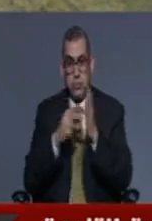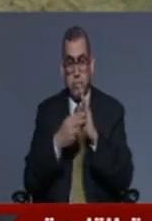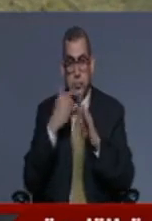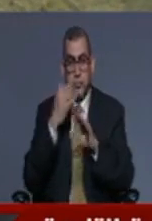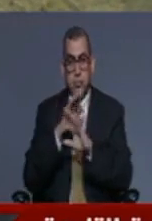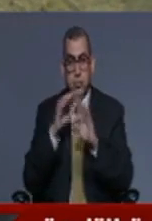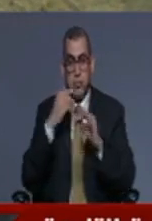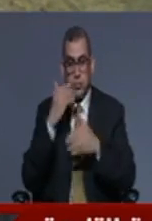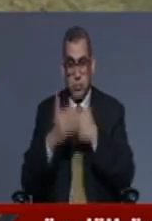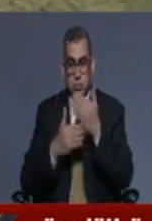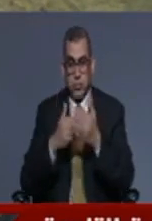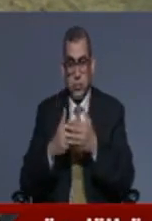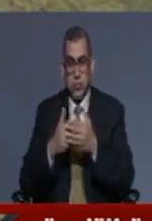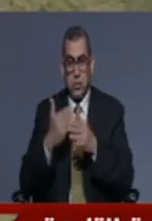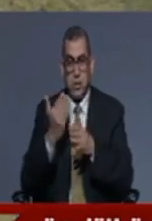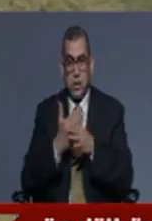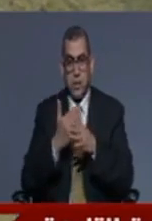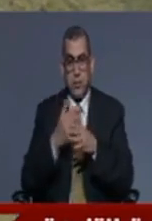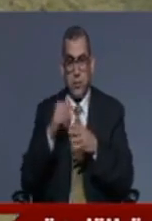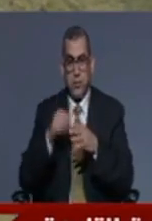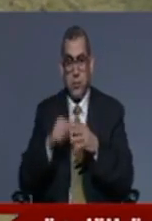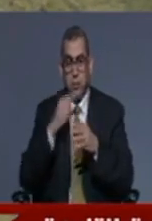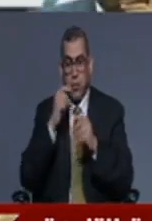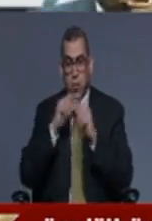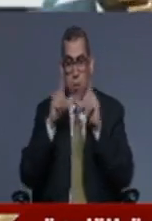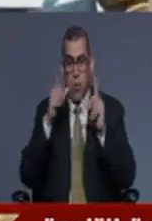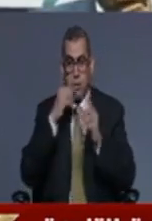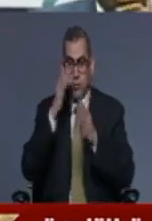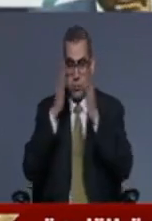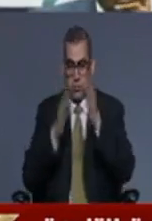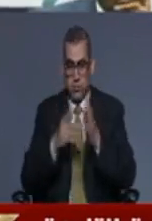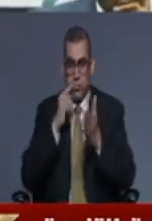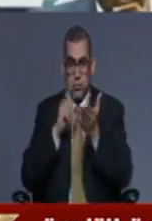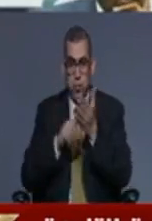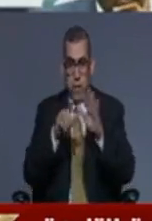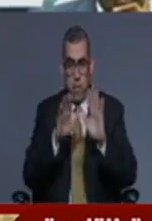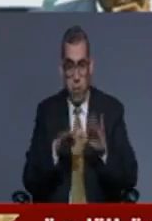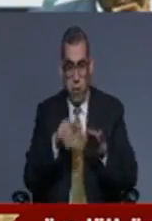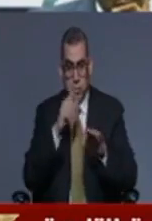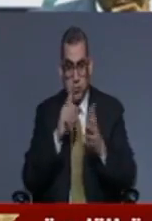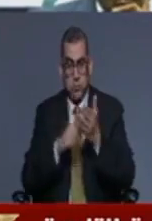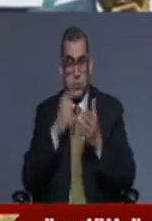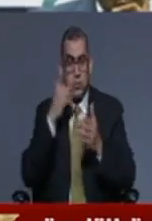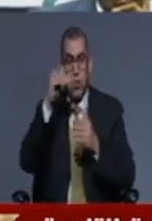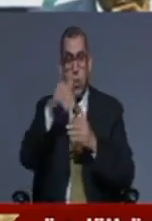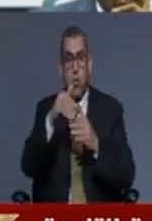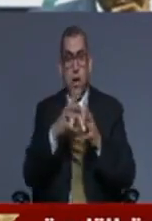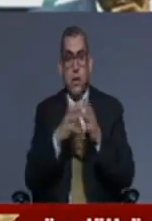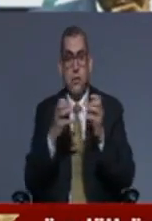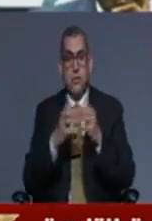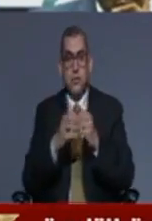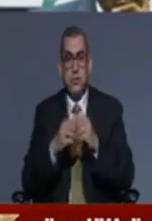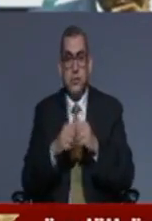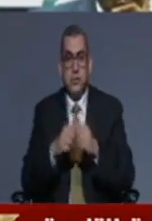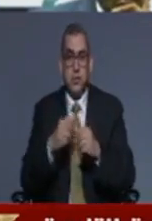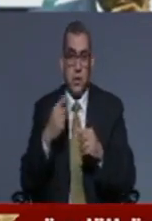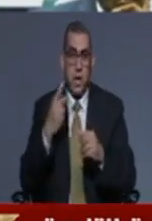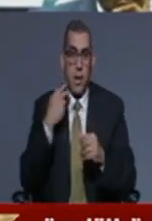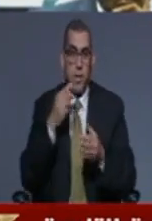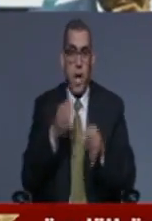لكي نزيل الهياكل الحالية التي تتسم بعدم